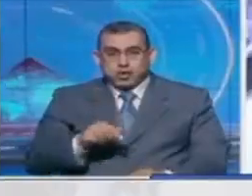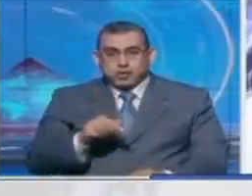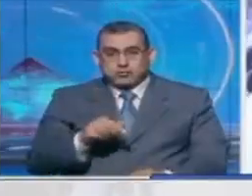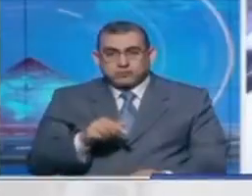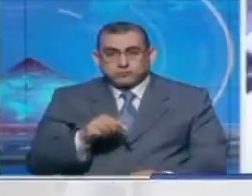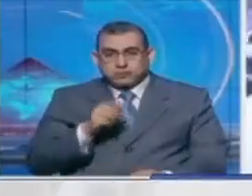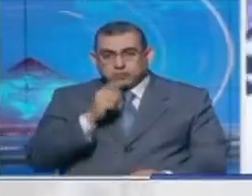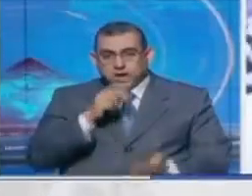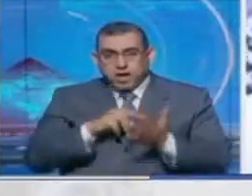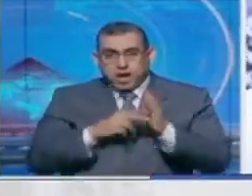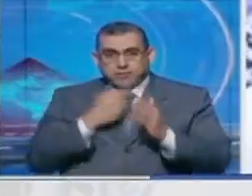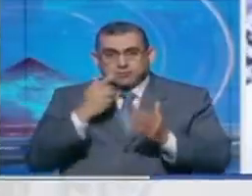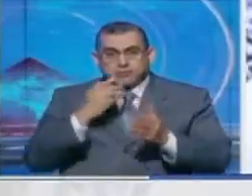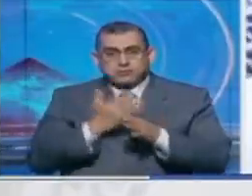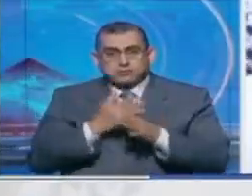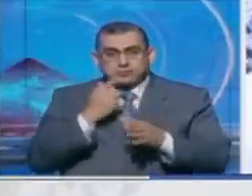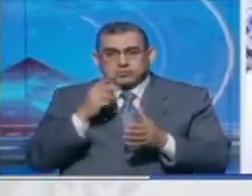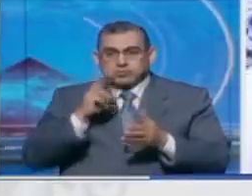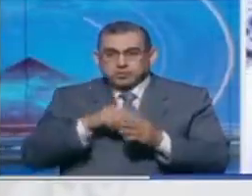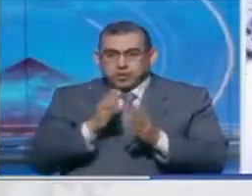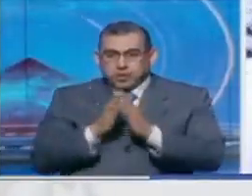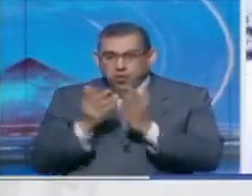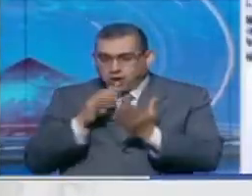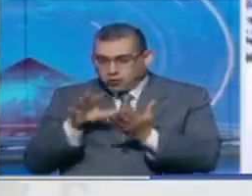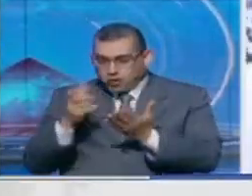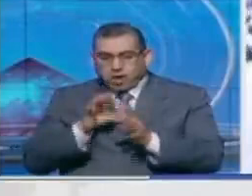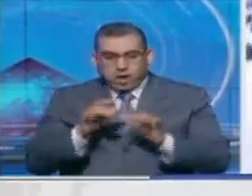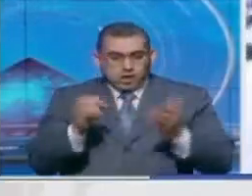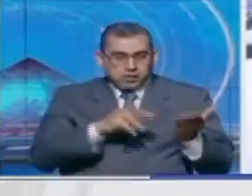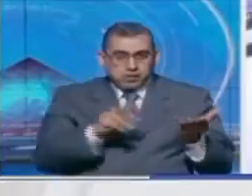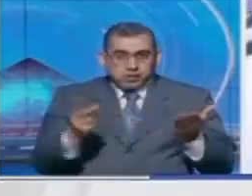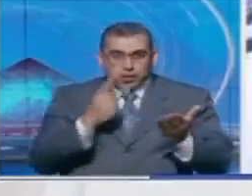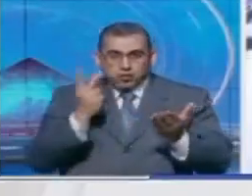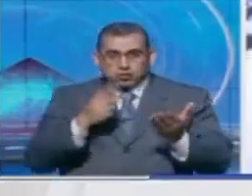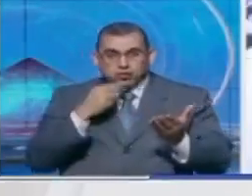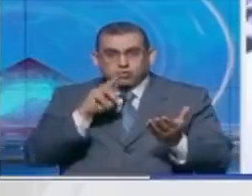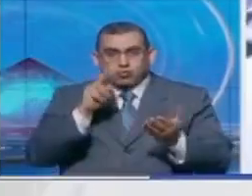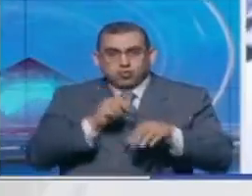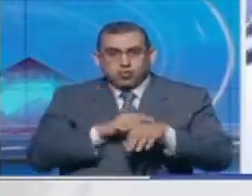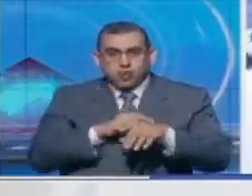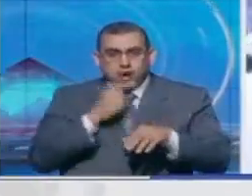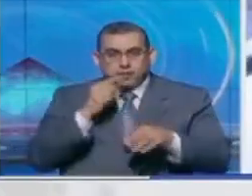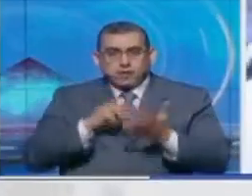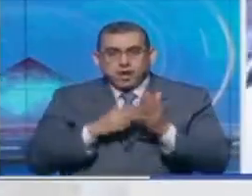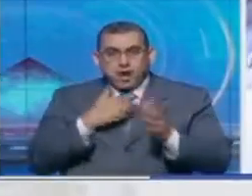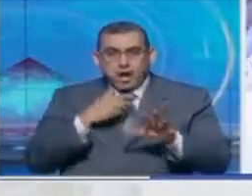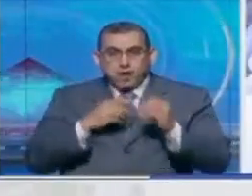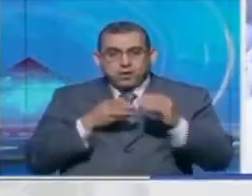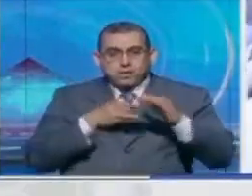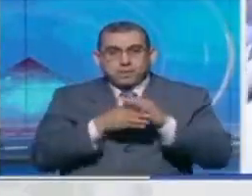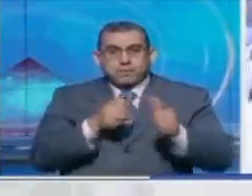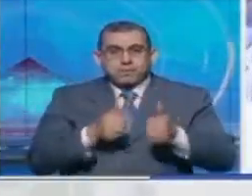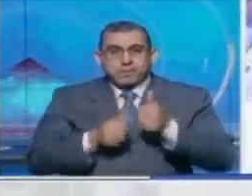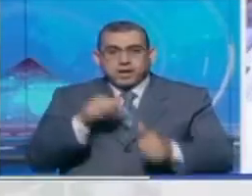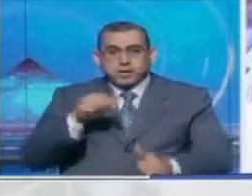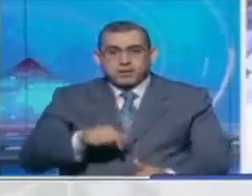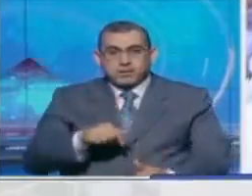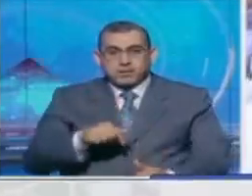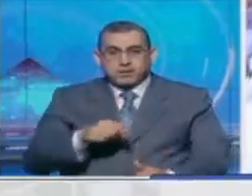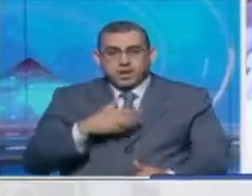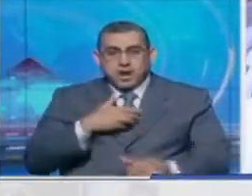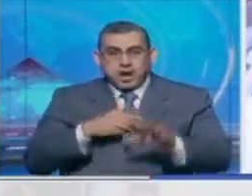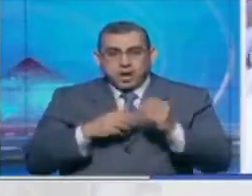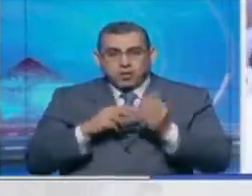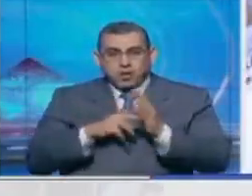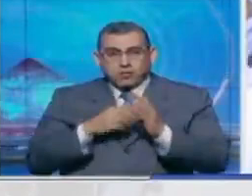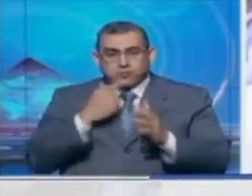وقت كافي ان انا احل وبعد كده اظلل، يعني كان في وقت بالنسبه لي حلو. وغير ده كله كان كتاب المفاهيم فايدني انا جوه الامتحان نفسه. الاجابات نفسها كانت